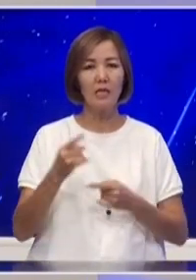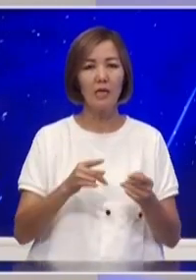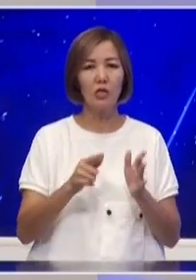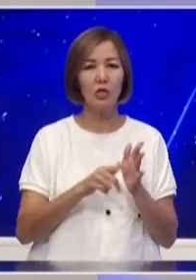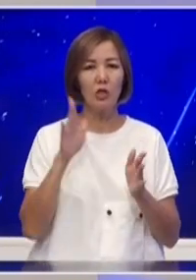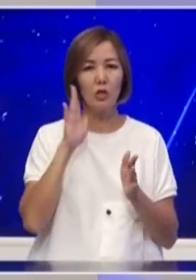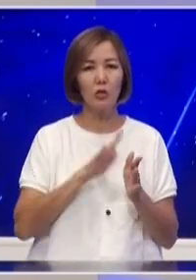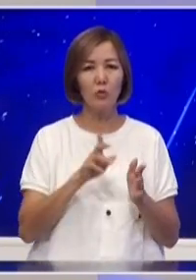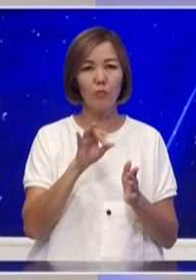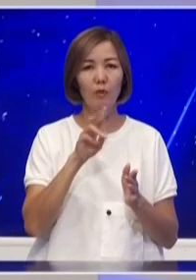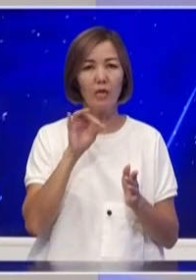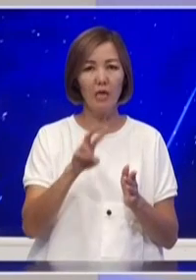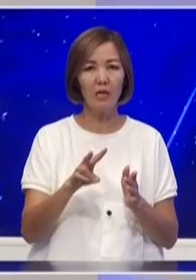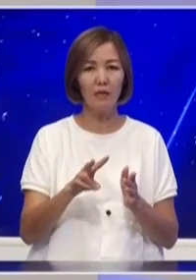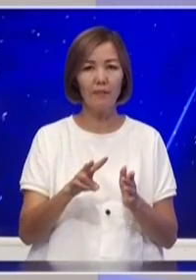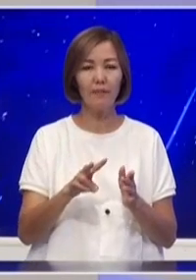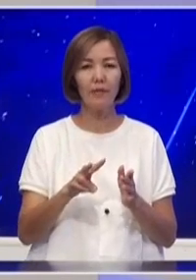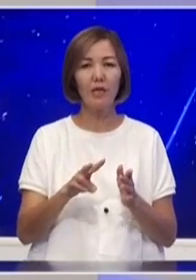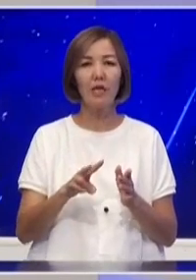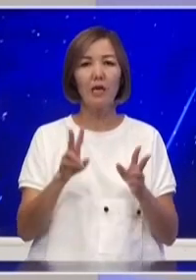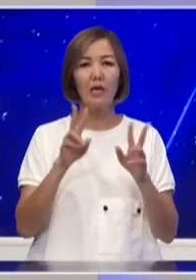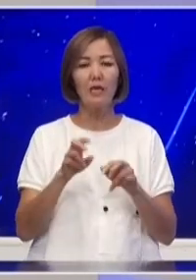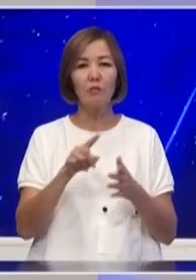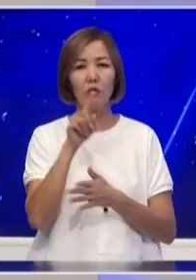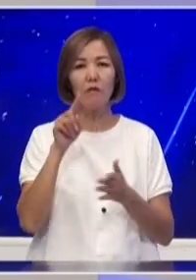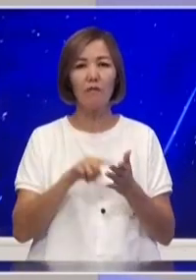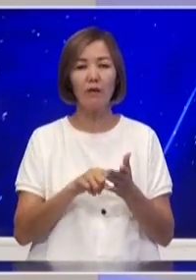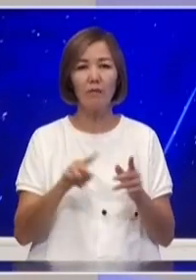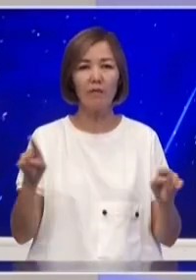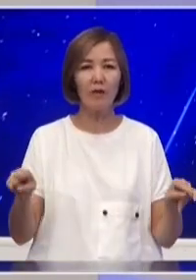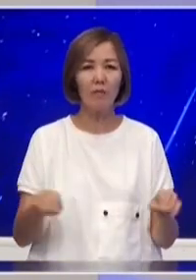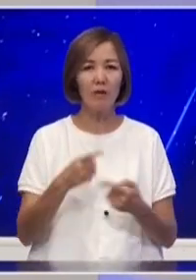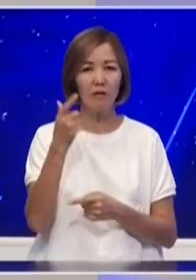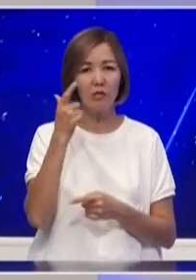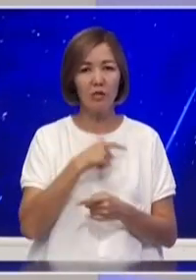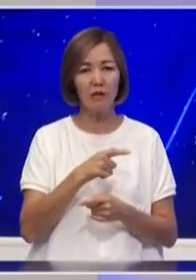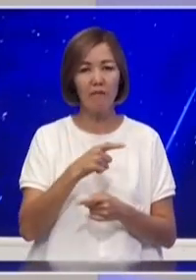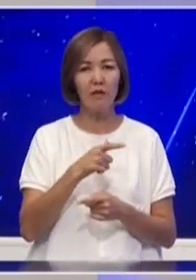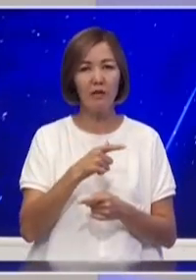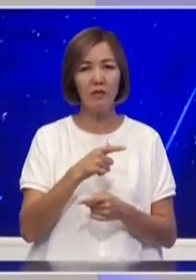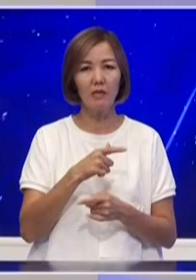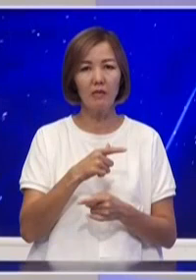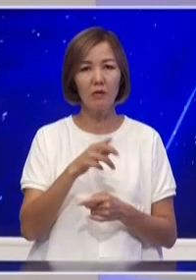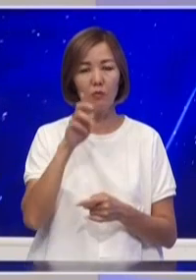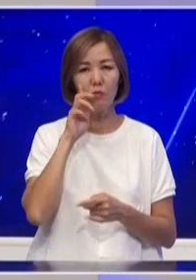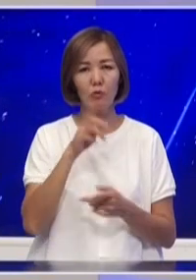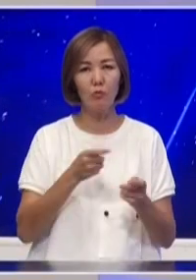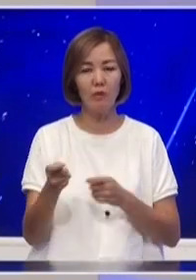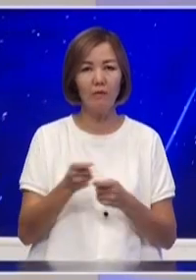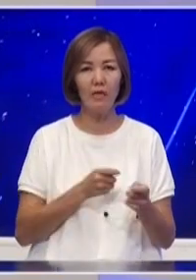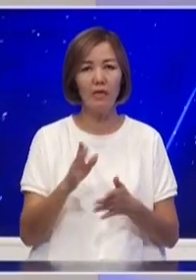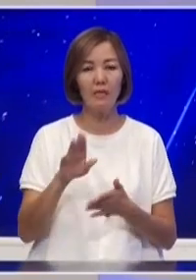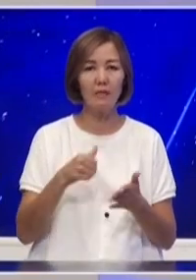Бекен Алирахим. В рамках мероприятия был рассмотрен вопрос формирования человекоориентированной модели государства